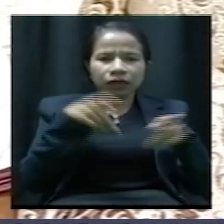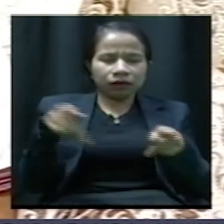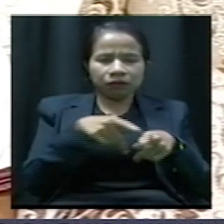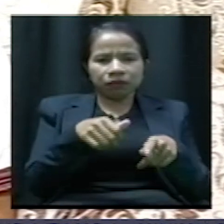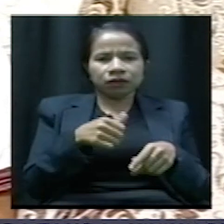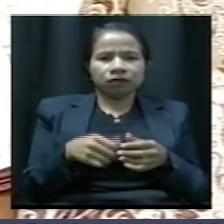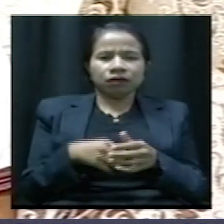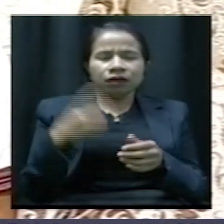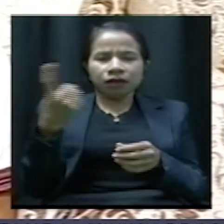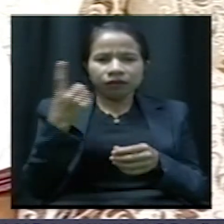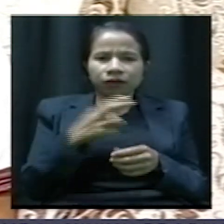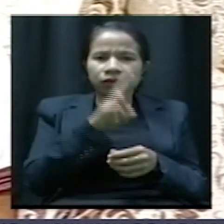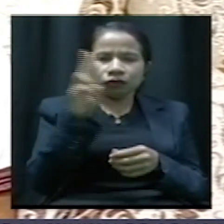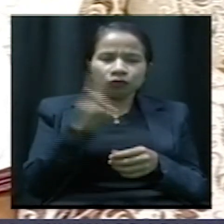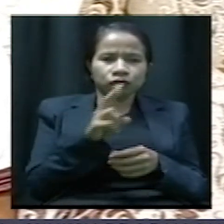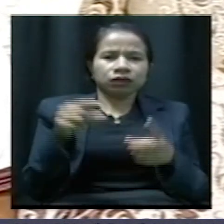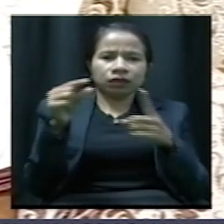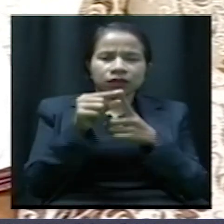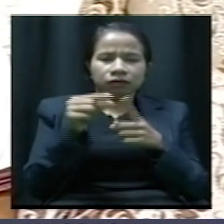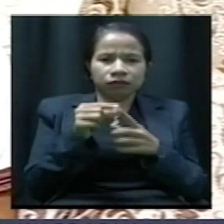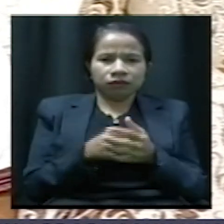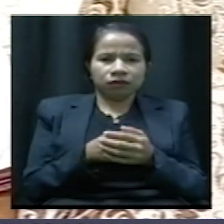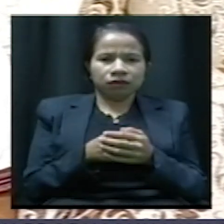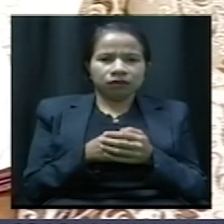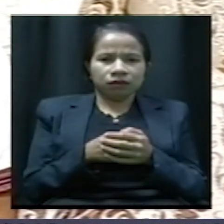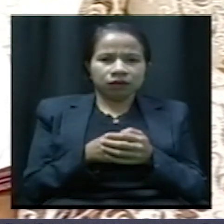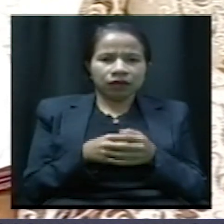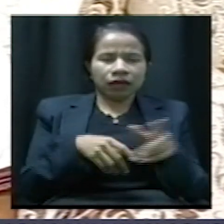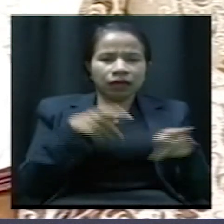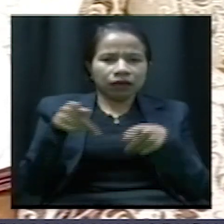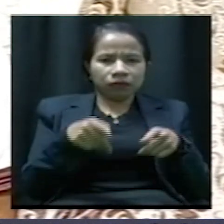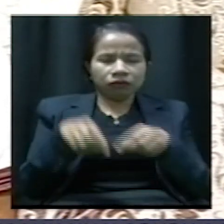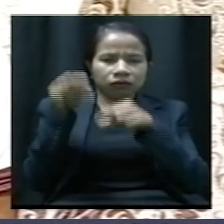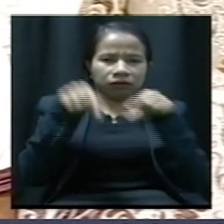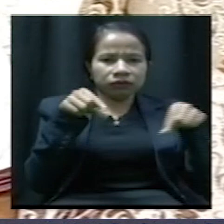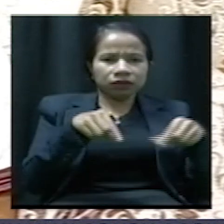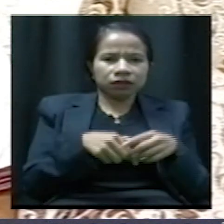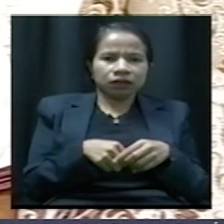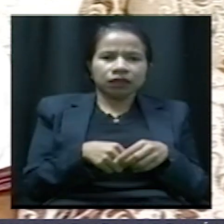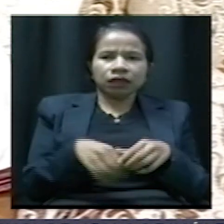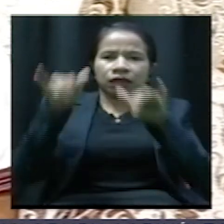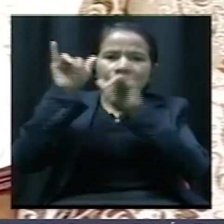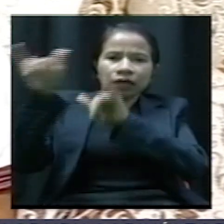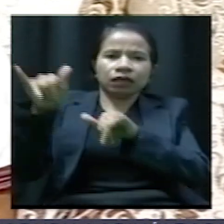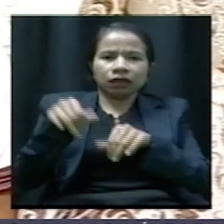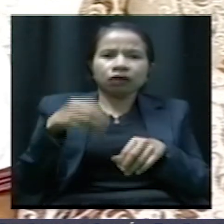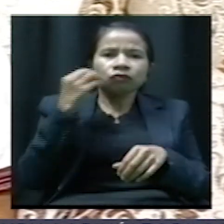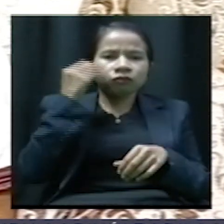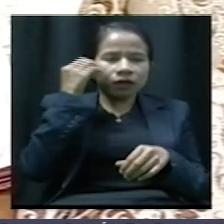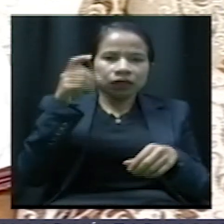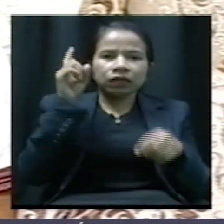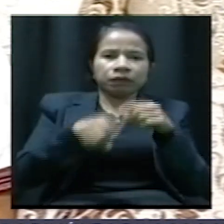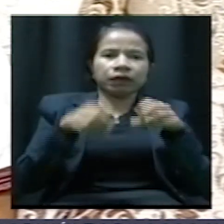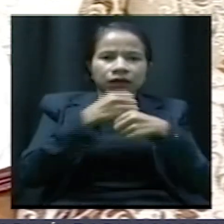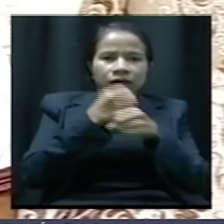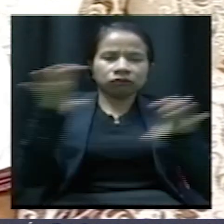ho paradigma ida tuan, paradigma ida tuang ne mak dehan be emaho deficiencia ne iha uma det ni label halu buat